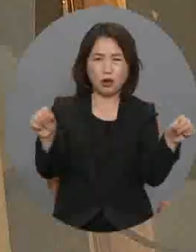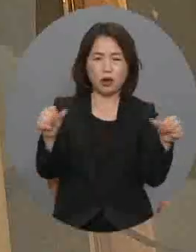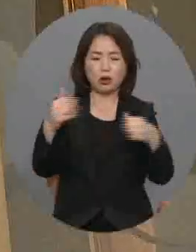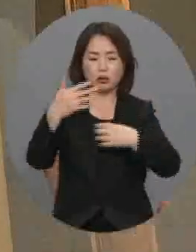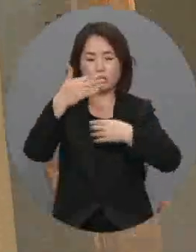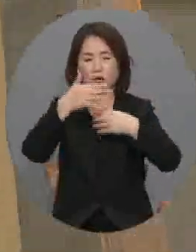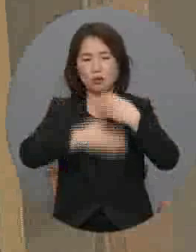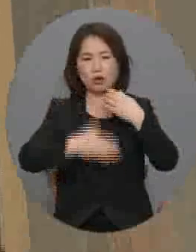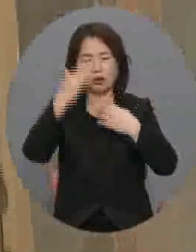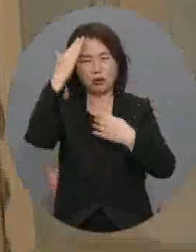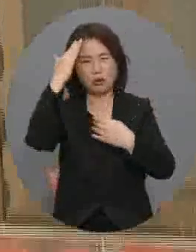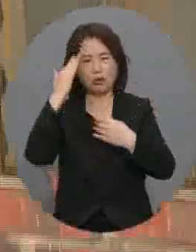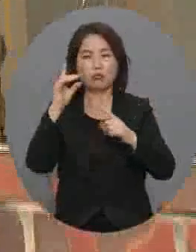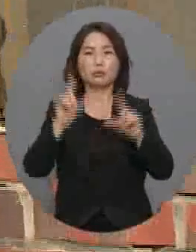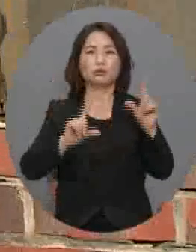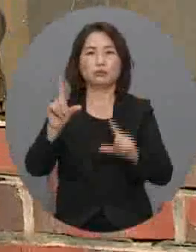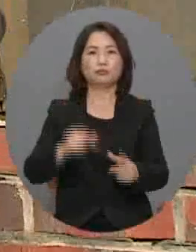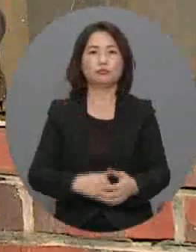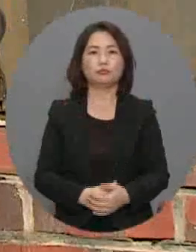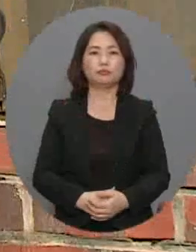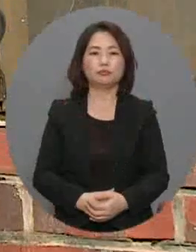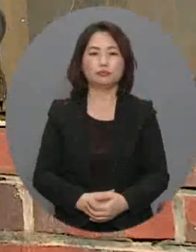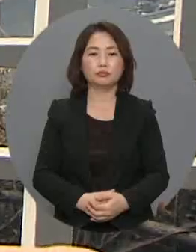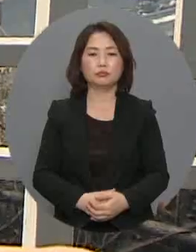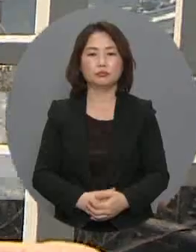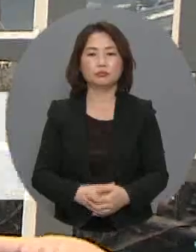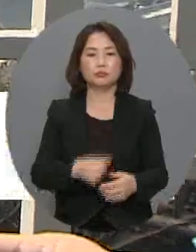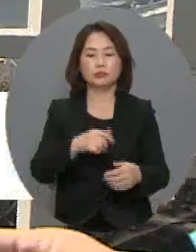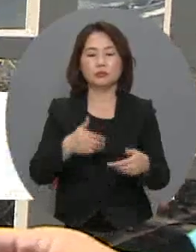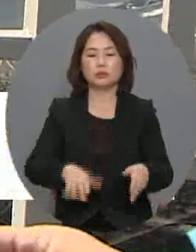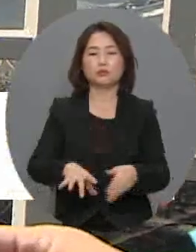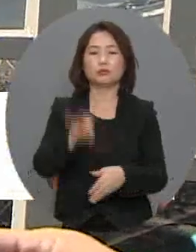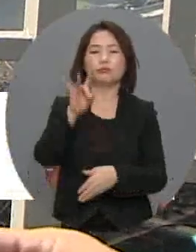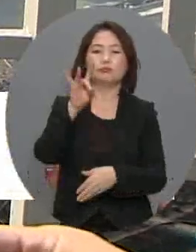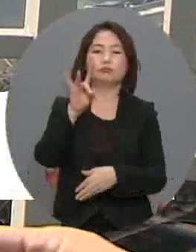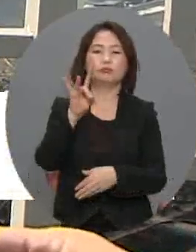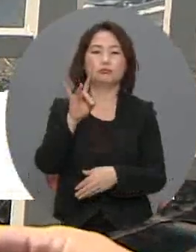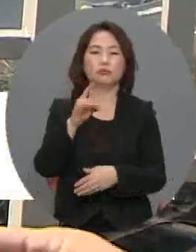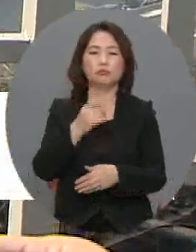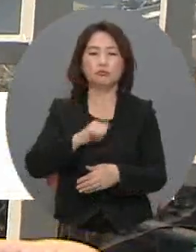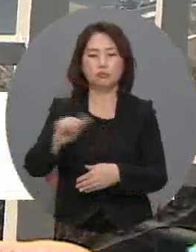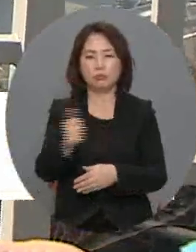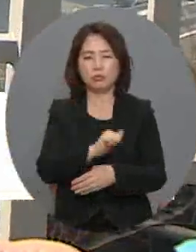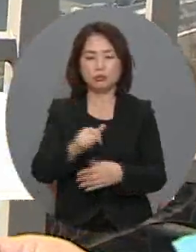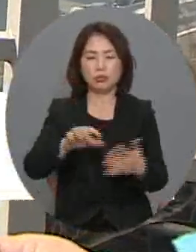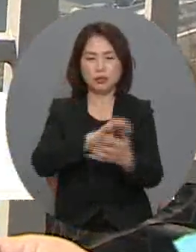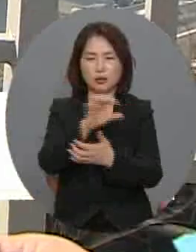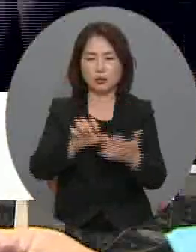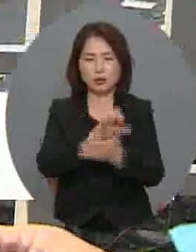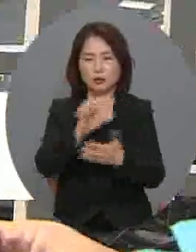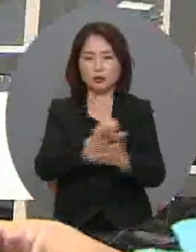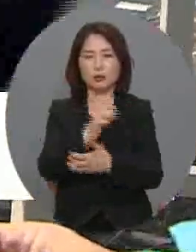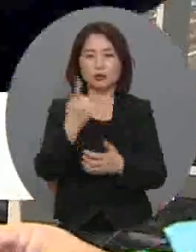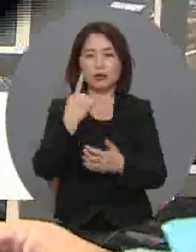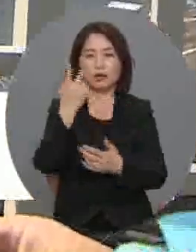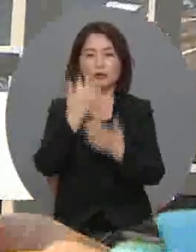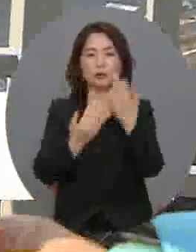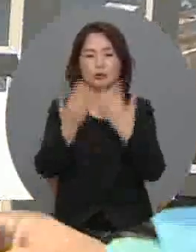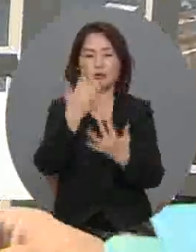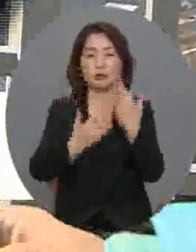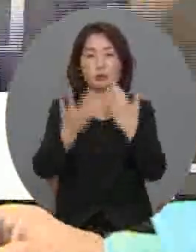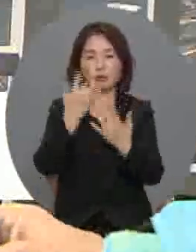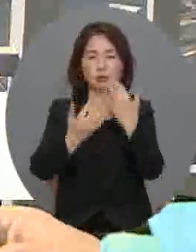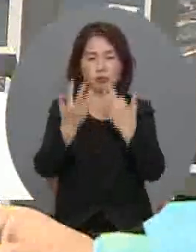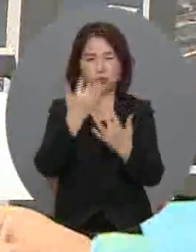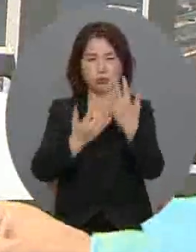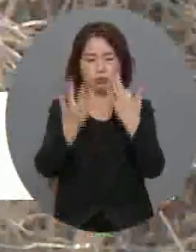외벽은 모두 거름투성입니다. 우리는 일생에 처음 보고 쫓겨가지고 왔다 갔다 쫓겨하고 뭐 난리 났어요 어제. 불이 막 이만한